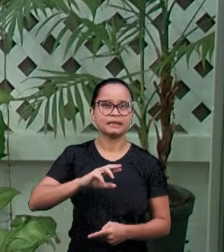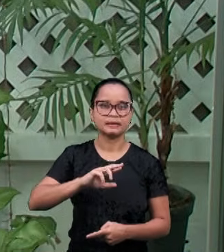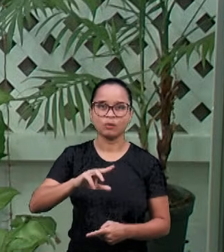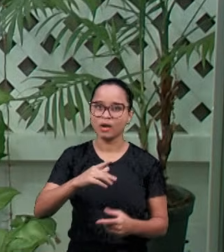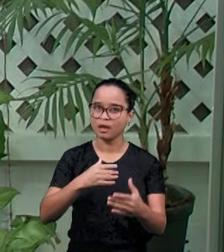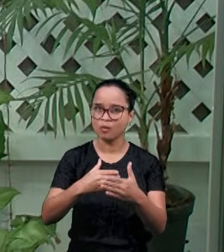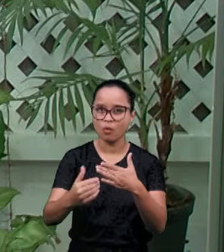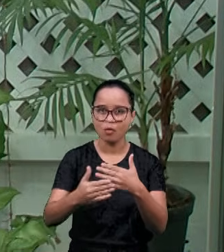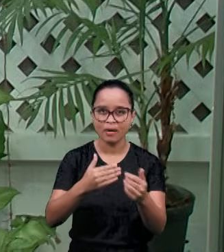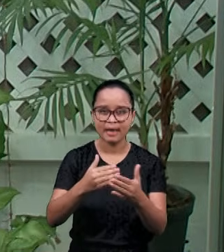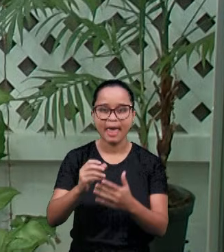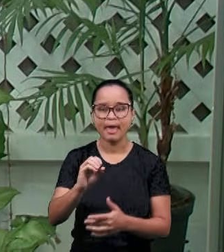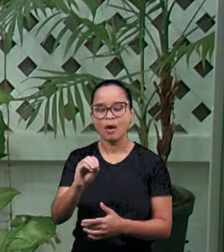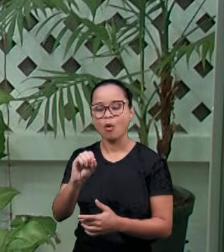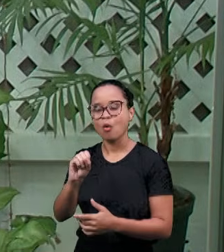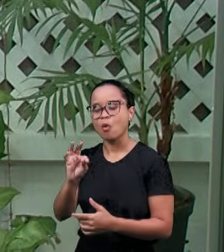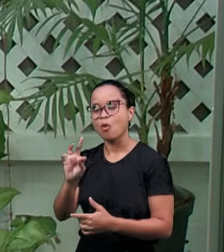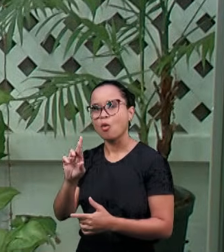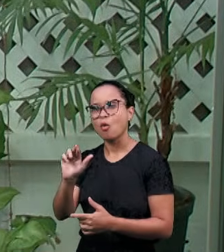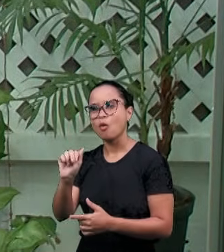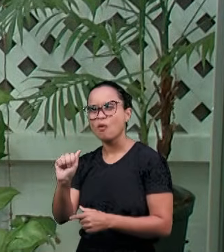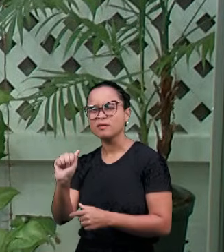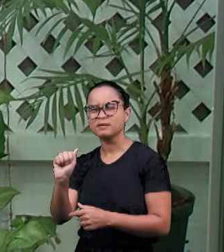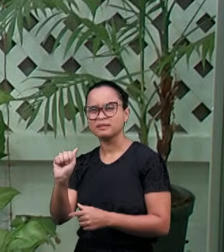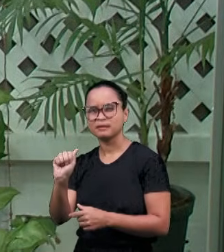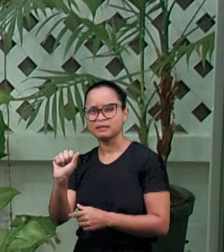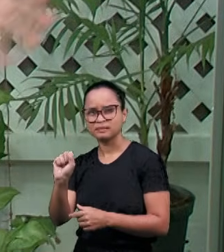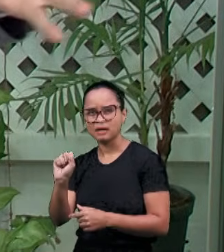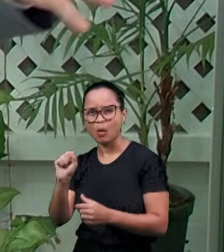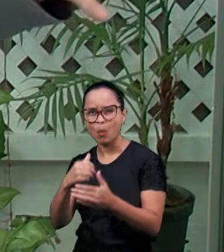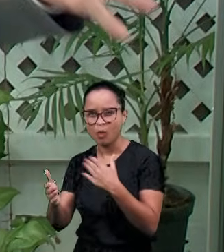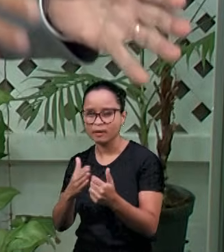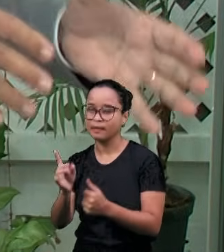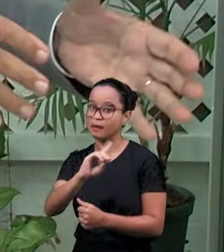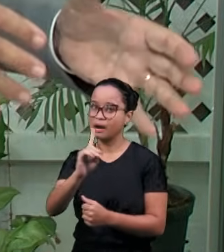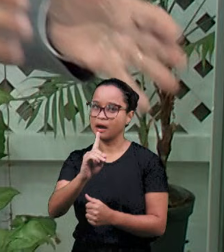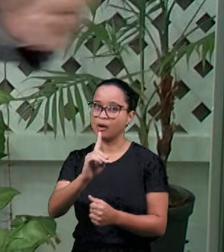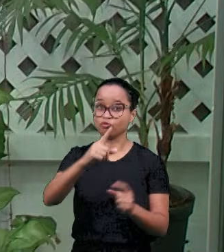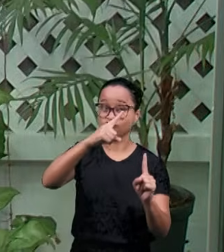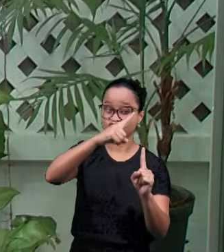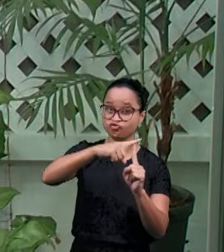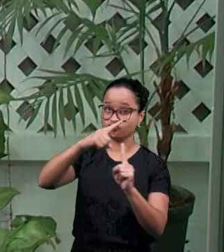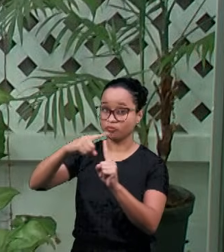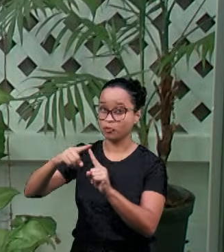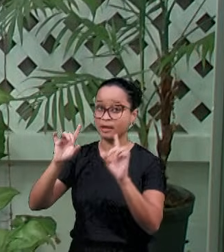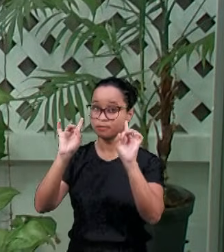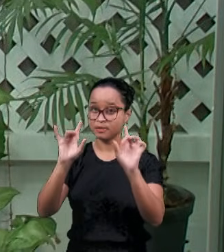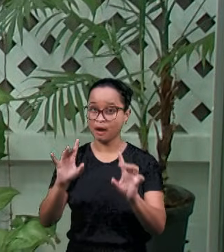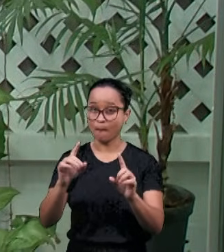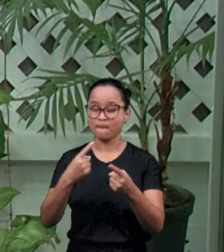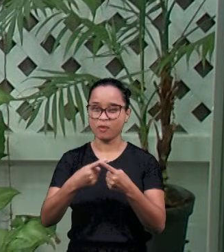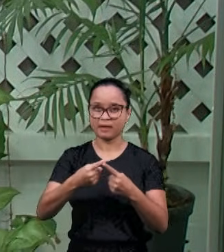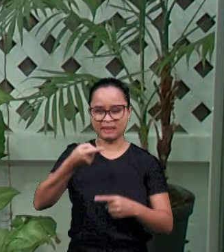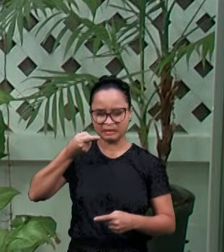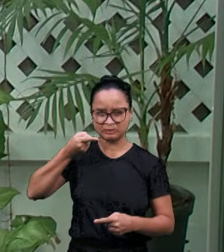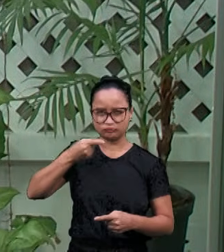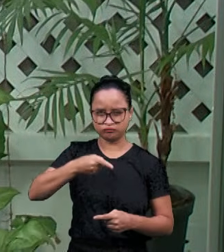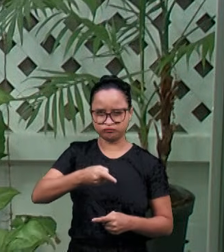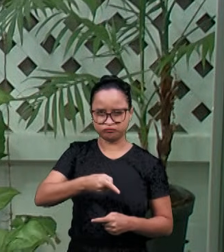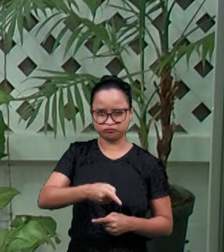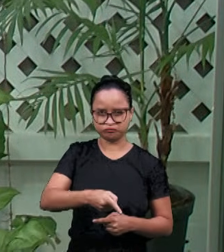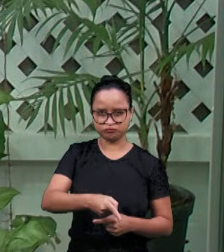quelle huître, mais c'est une huître qui, là-bas, dans la profondeur, quand elle va se